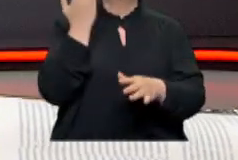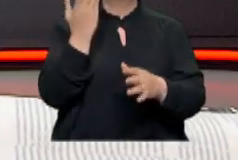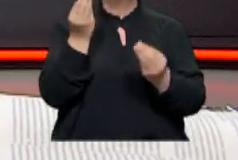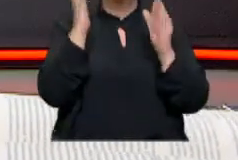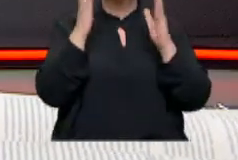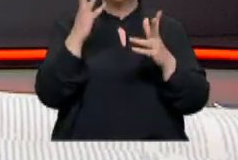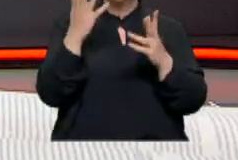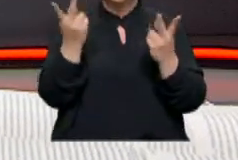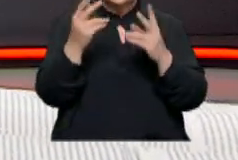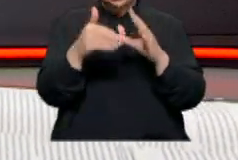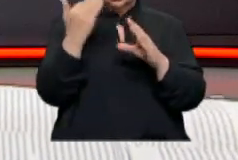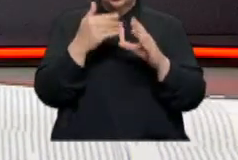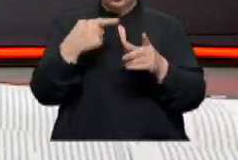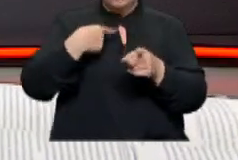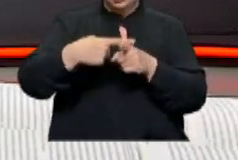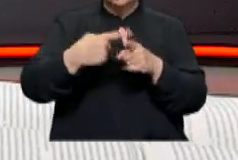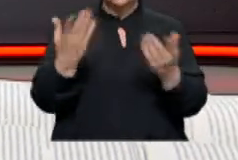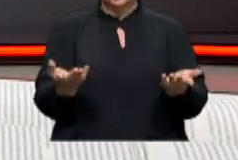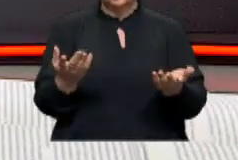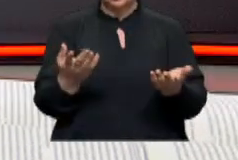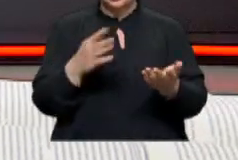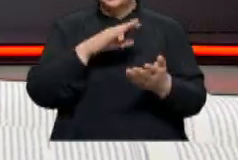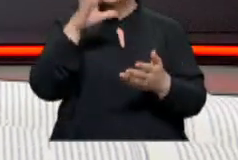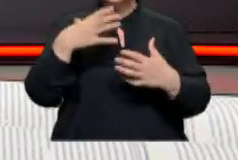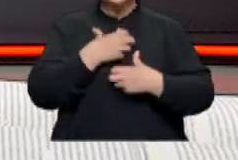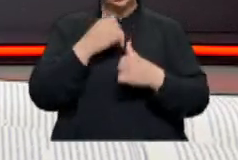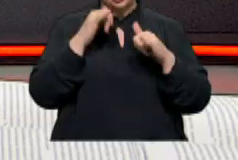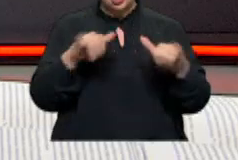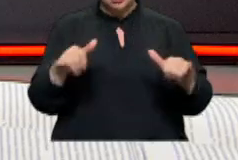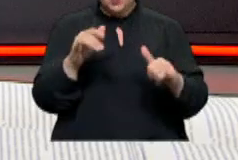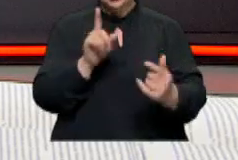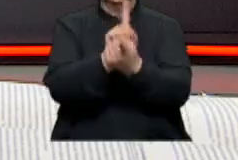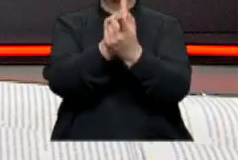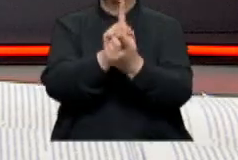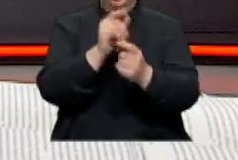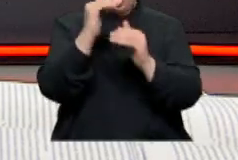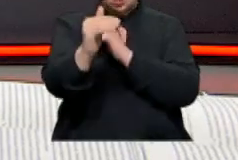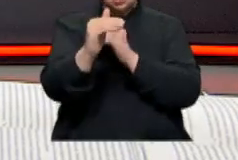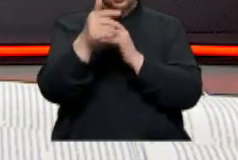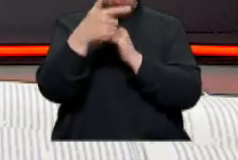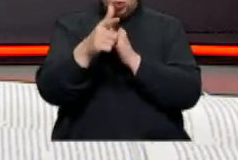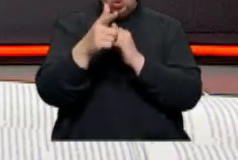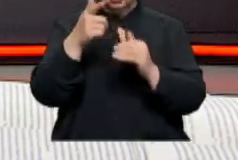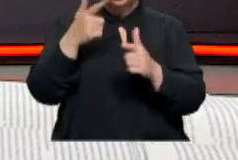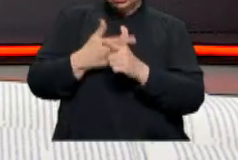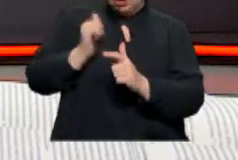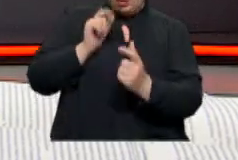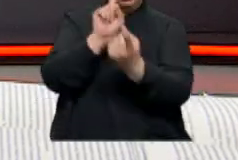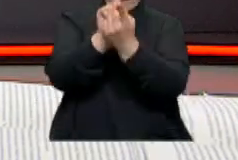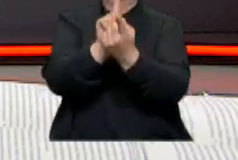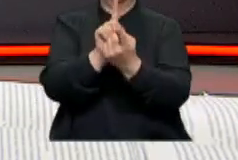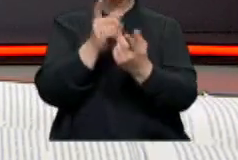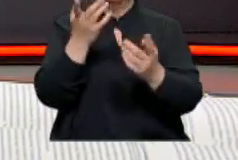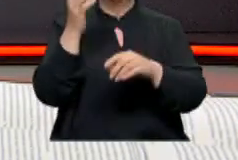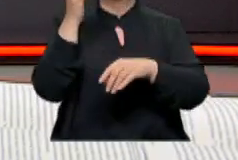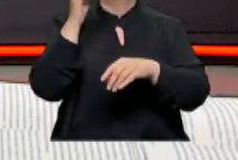pek çok mesaj var. Onları da paylaşıyoruz burada. Hepsinin dertleri aynı ama karşı karşıya getiriliyor. Neyin başarısızlığı? Sanırsın